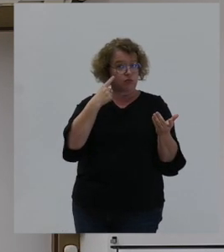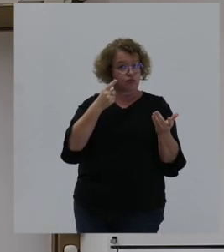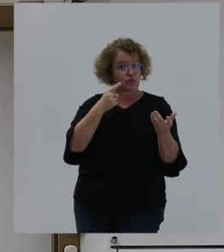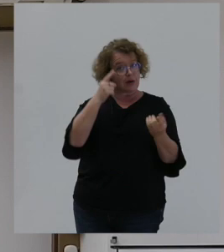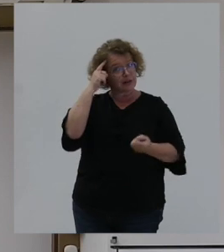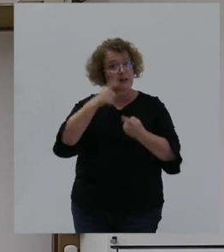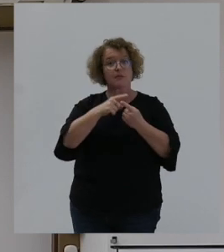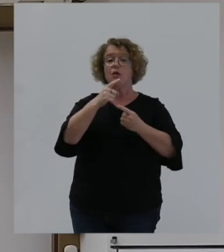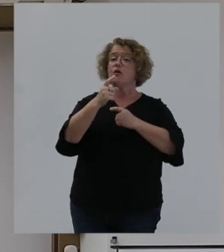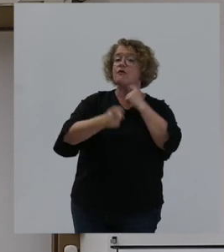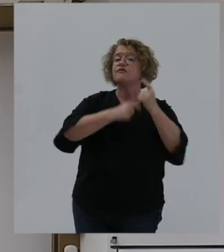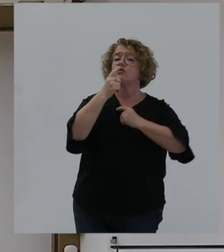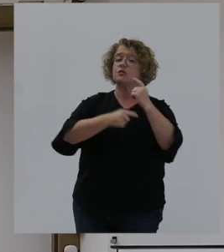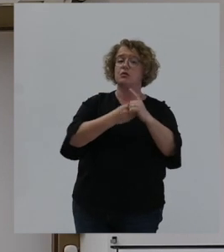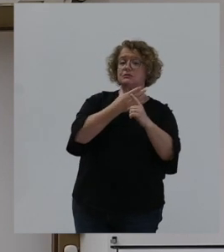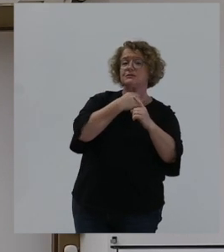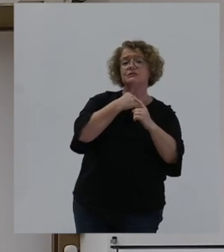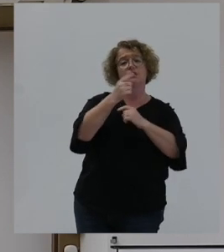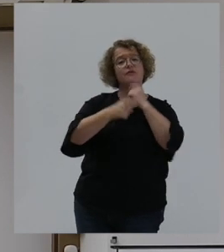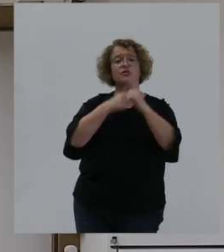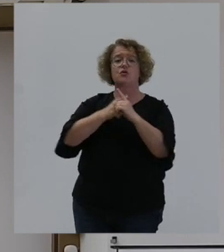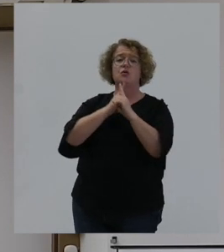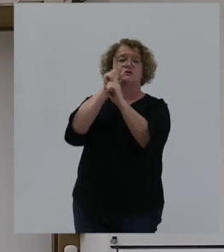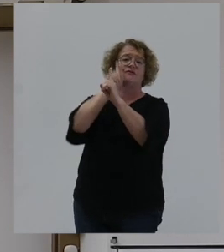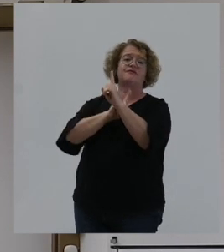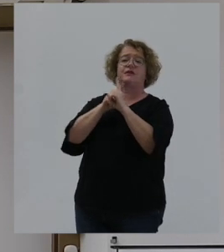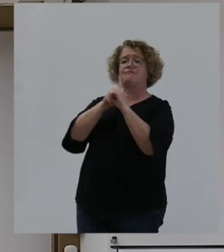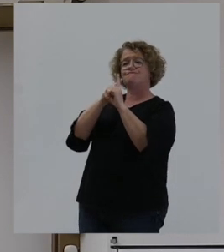violences sexuelles et sexistes? Merci. Lionel Larré.